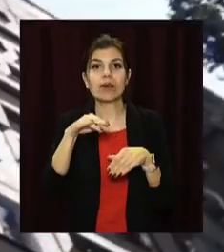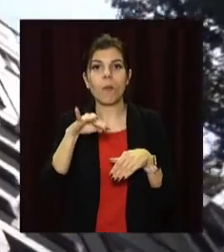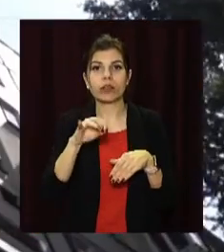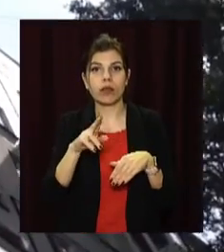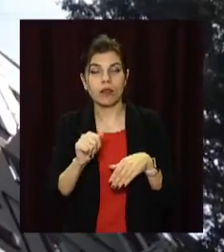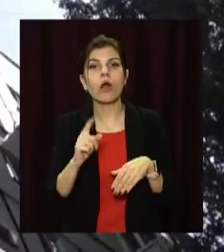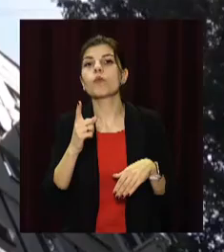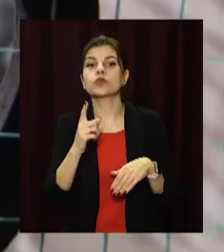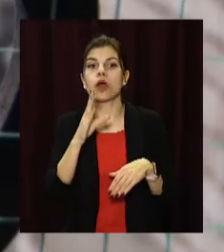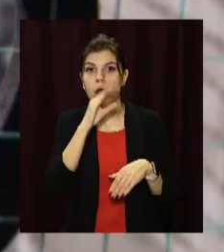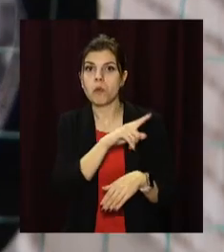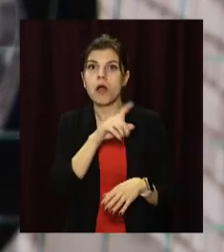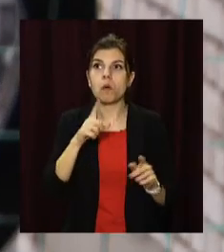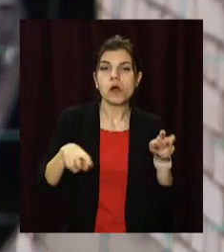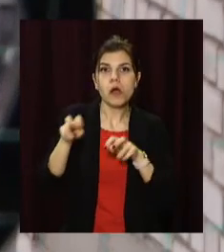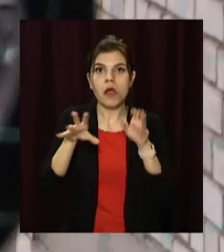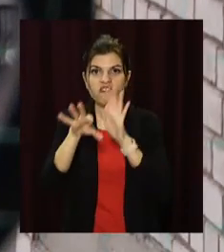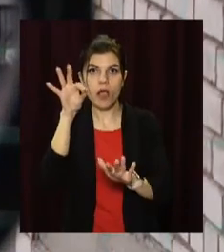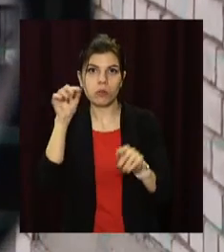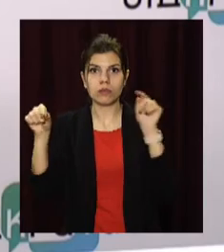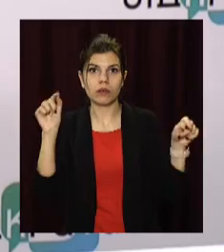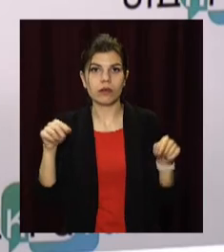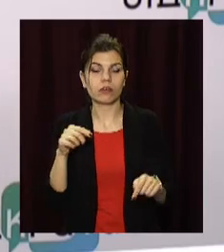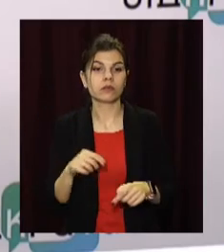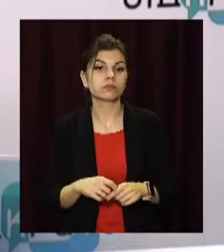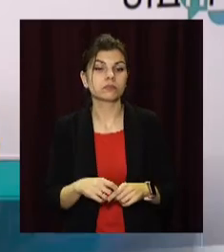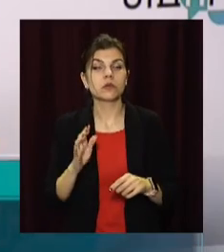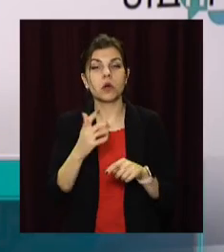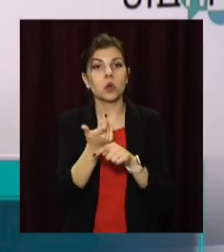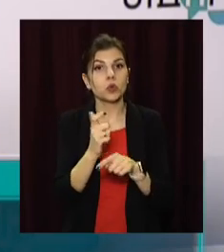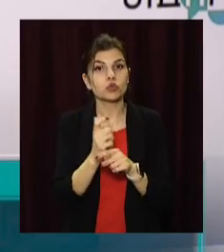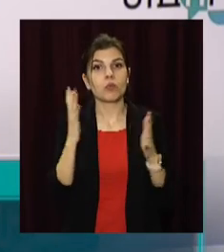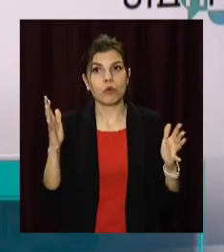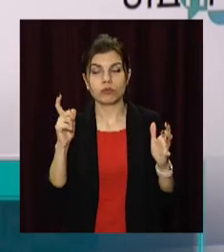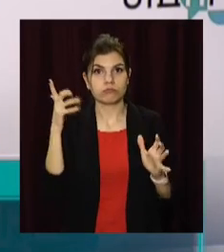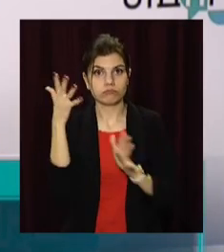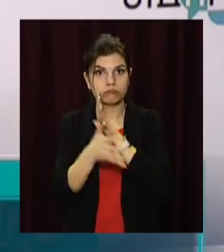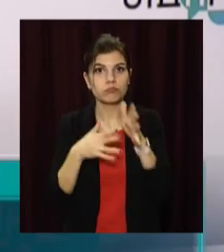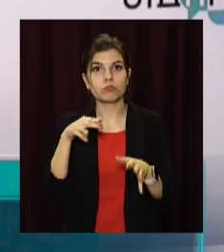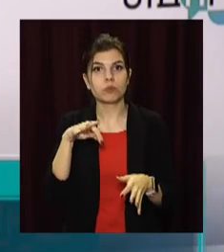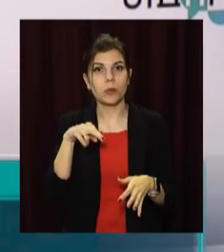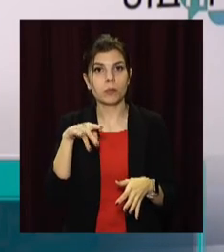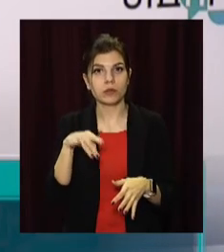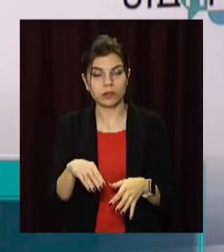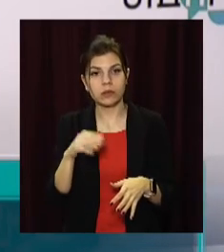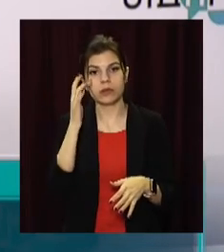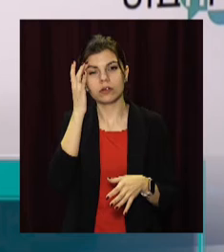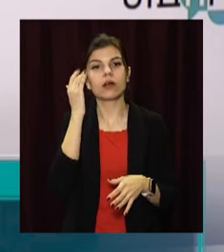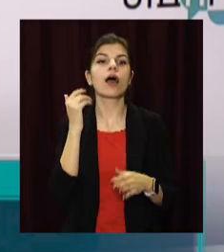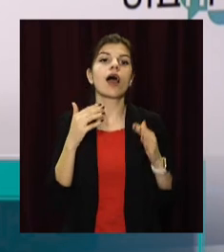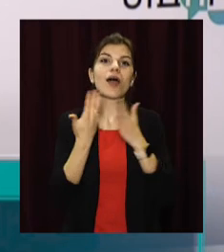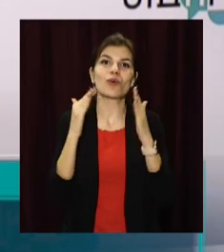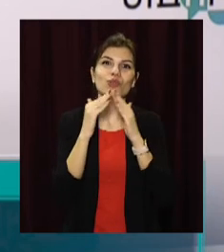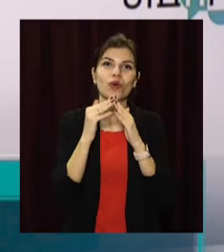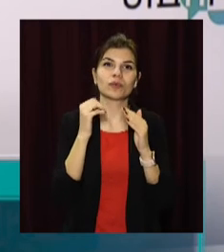бо можуть обирати більш вигідного покупця. Дуже великий попит, а на вторинному ринку дуже